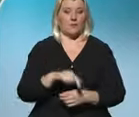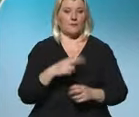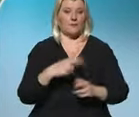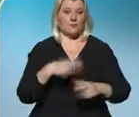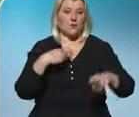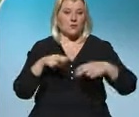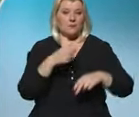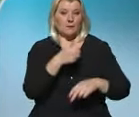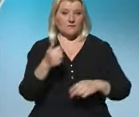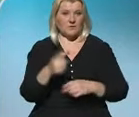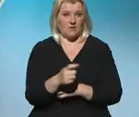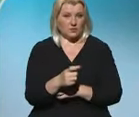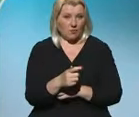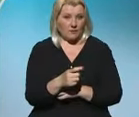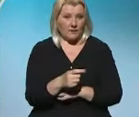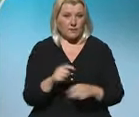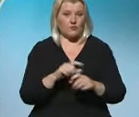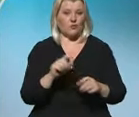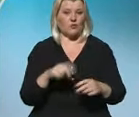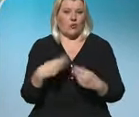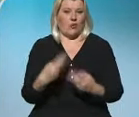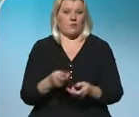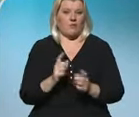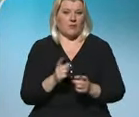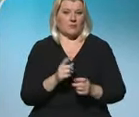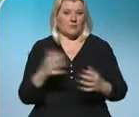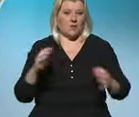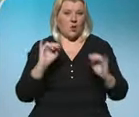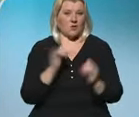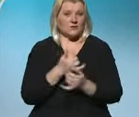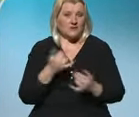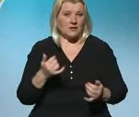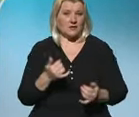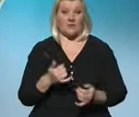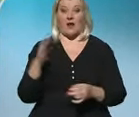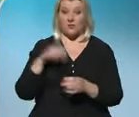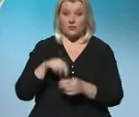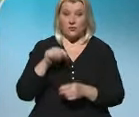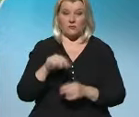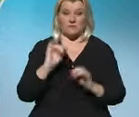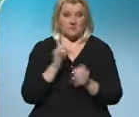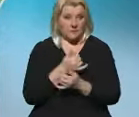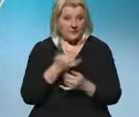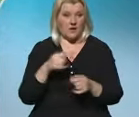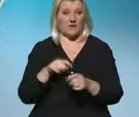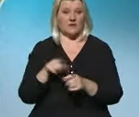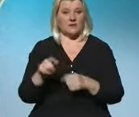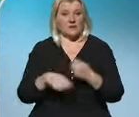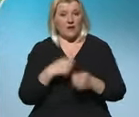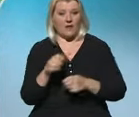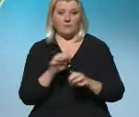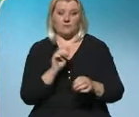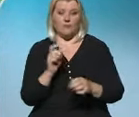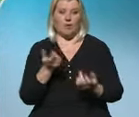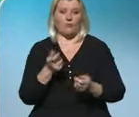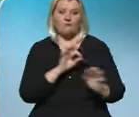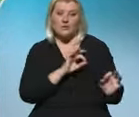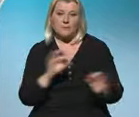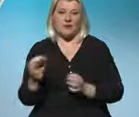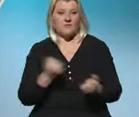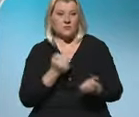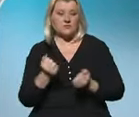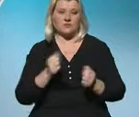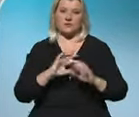kdy jste právě měla před tím velkým koncertem, na kterém jste jenom nespívala, ale podílela jste se na něm hodně i organizačně, i také